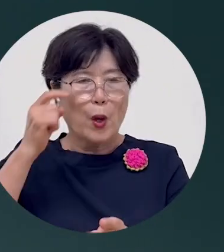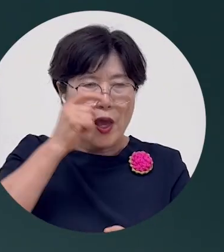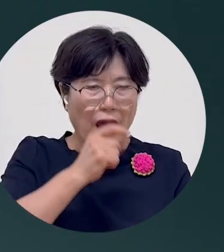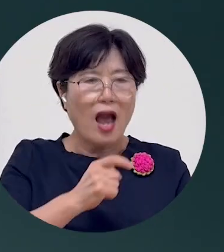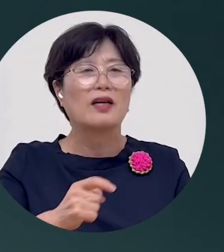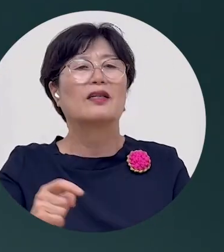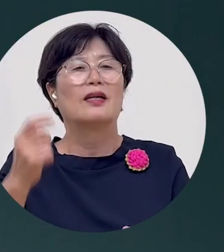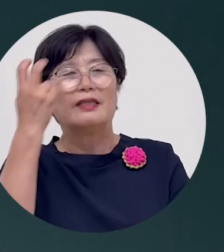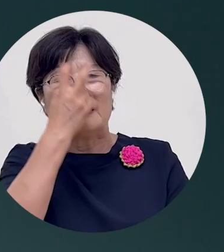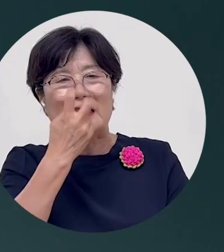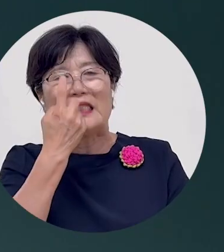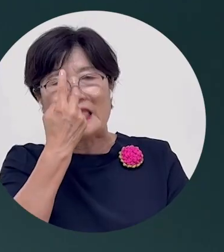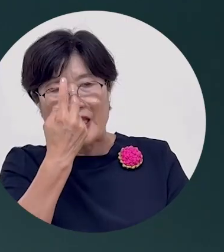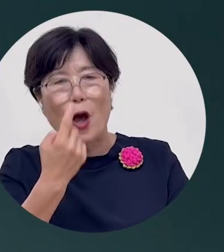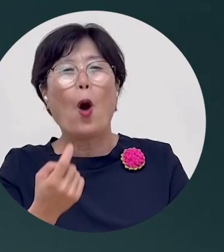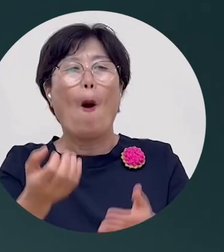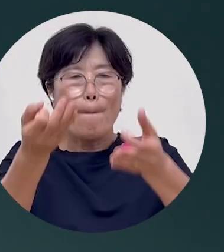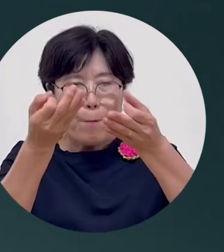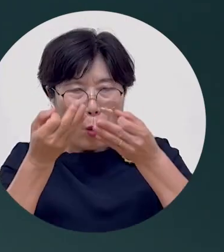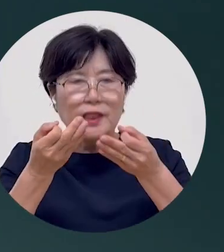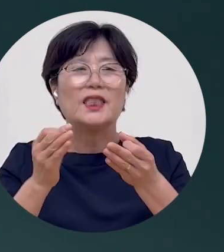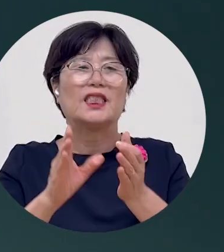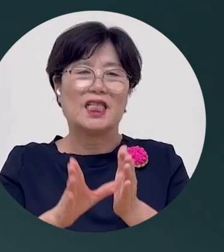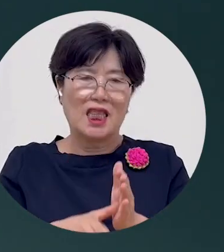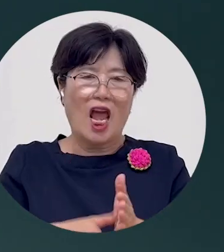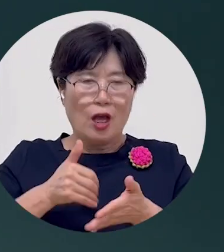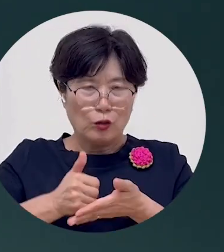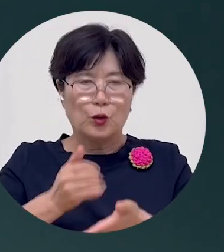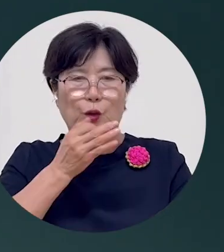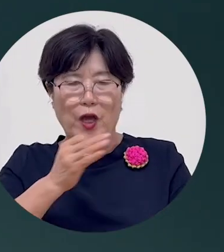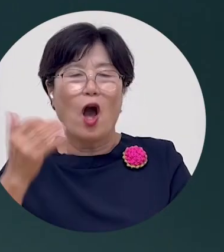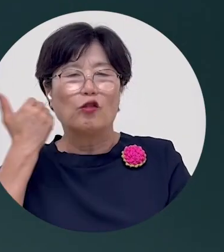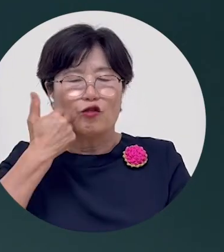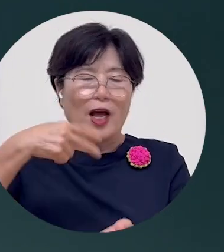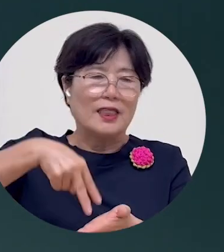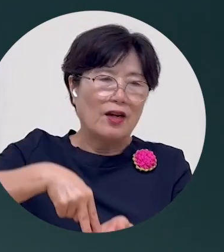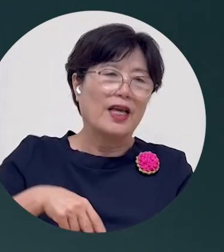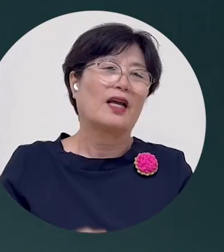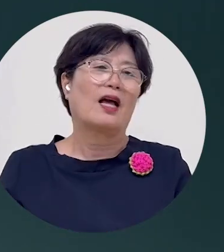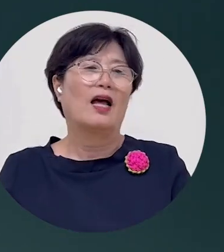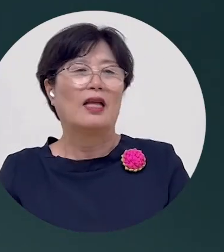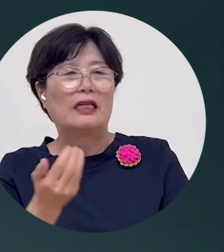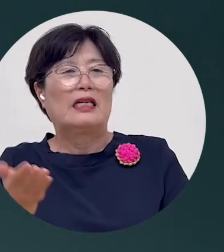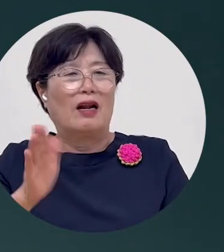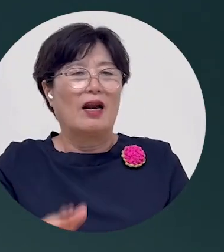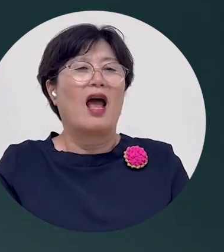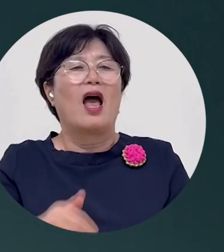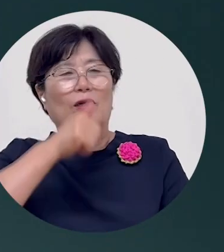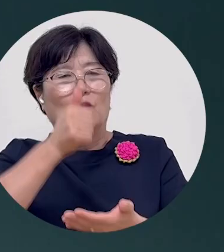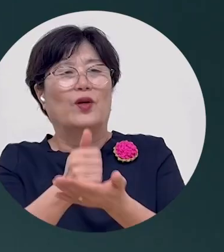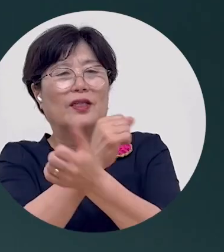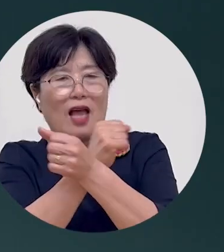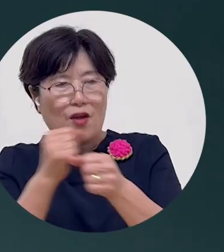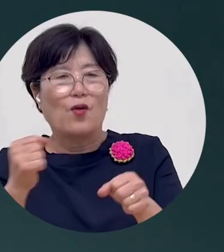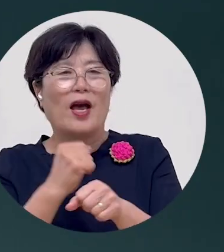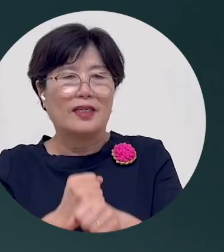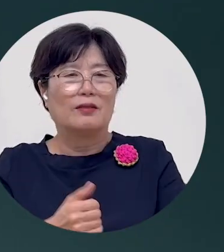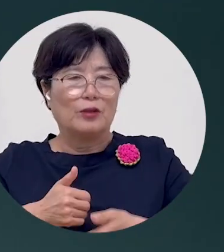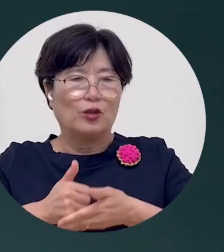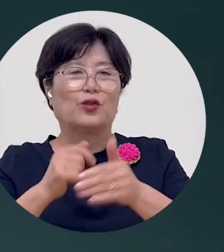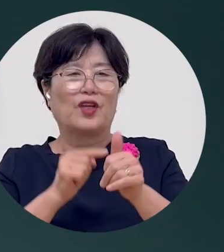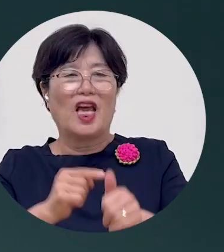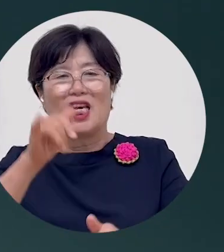주께서 제약을 지켜보실진대 주여, 누가 서리이까? 그러나 사유하심이